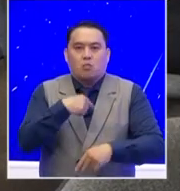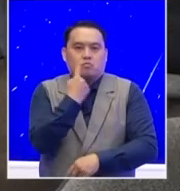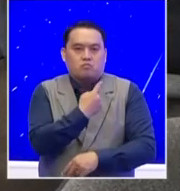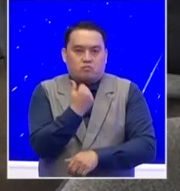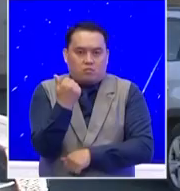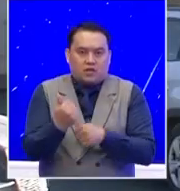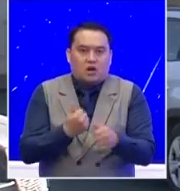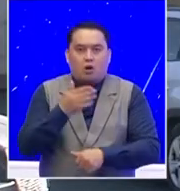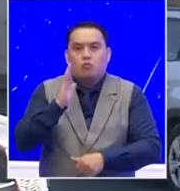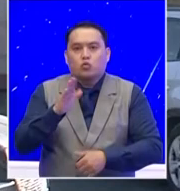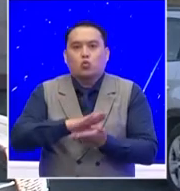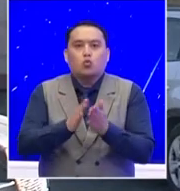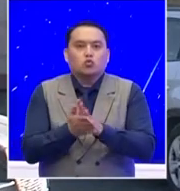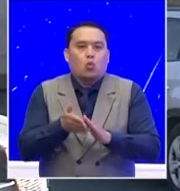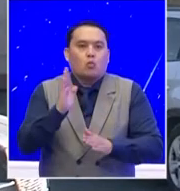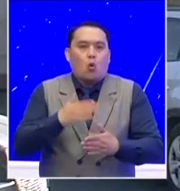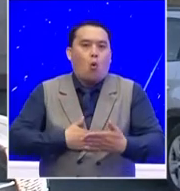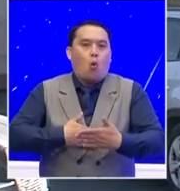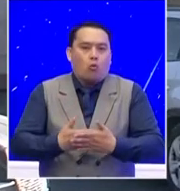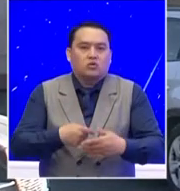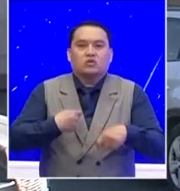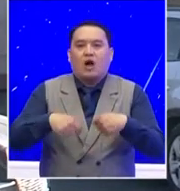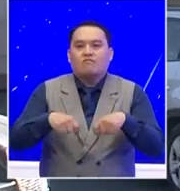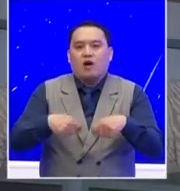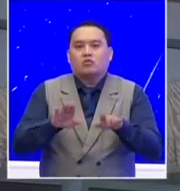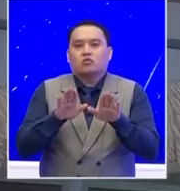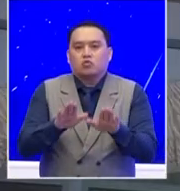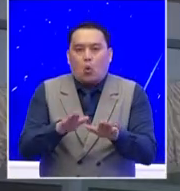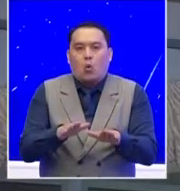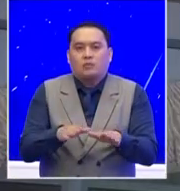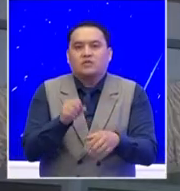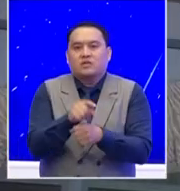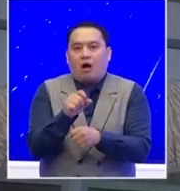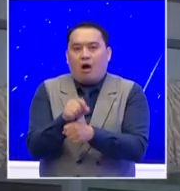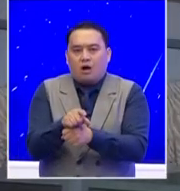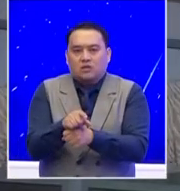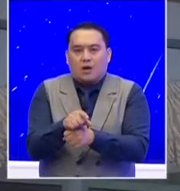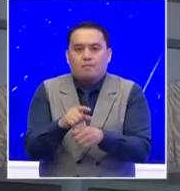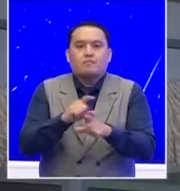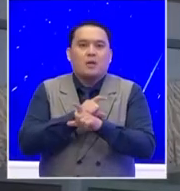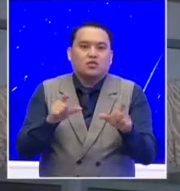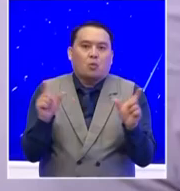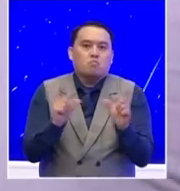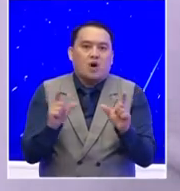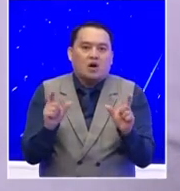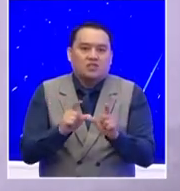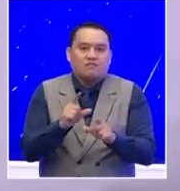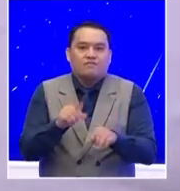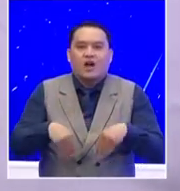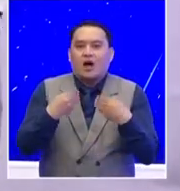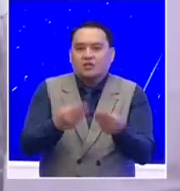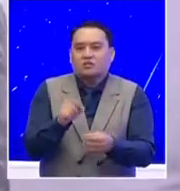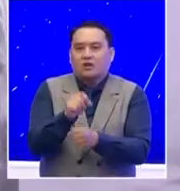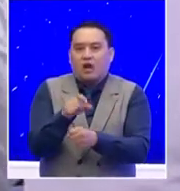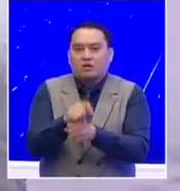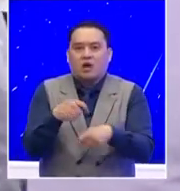будут работать при условии, что отпуск товаров будет производиться только по предварительным заказам, без посещения магазина, с выдачей